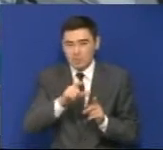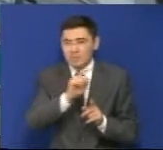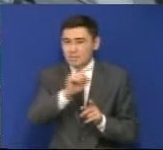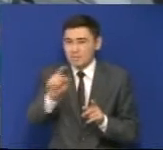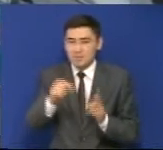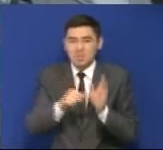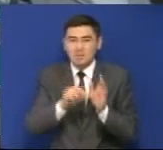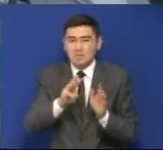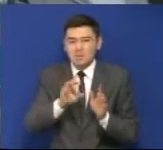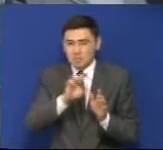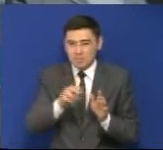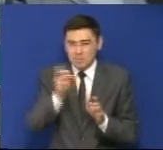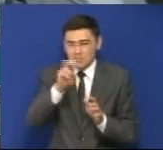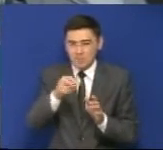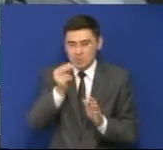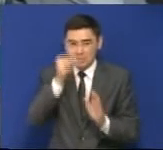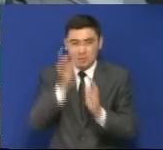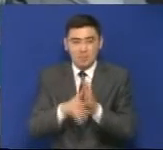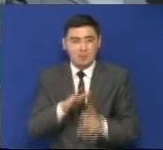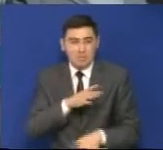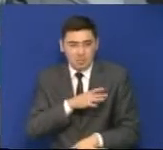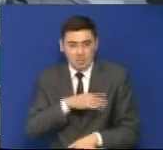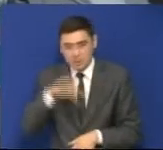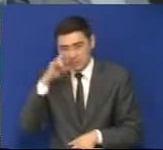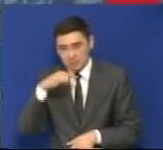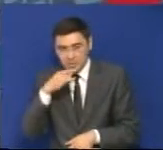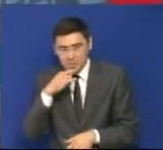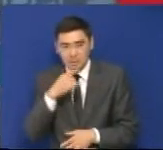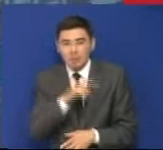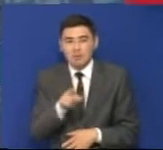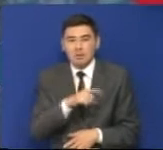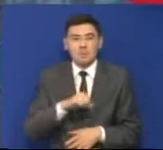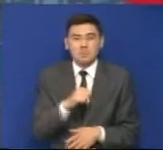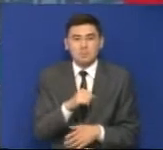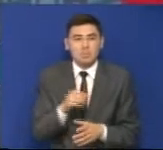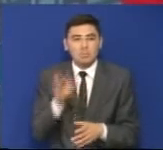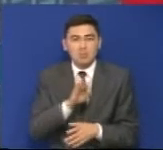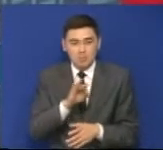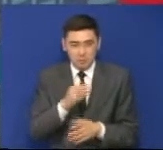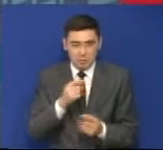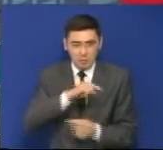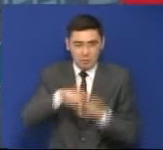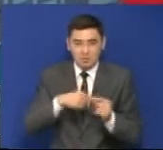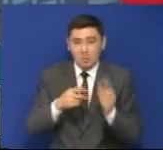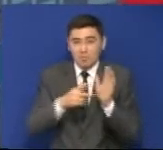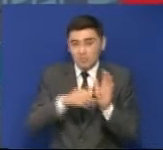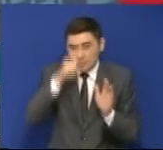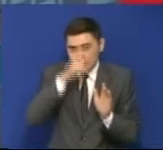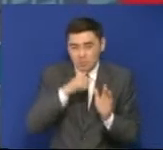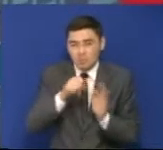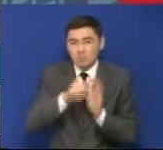6 миллиард доллар құйған. Жалпы Қазақстан мен достастық елдері арасында сауда айналымы 8 айда